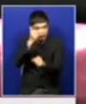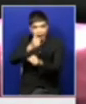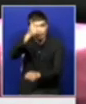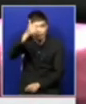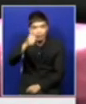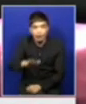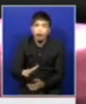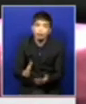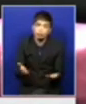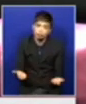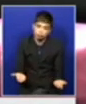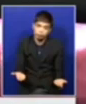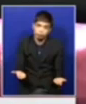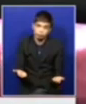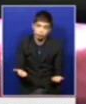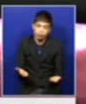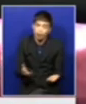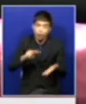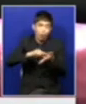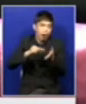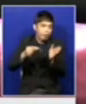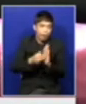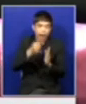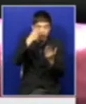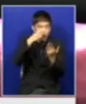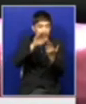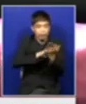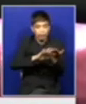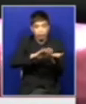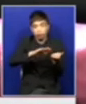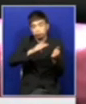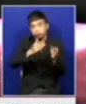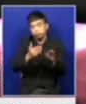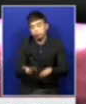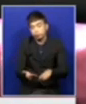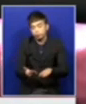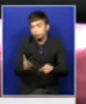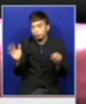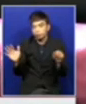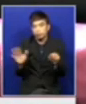ถึงการล้มละลายของประเทศอย่างสมบูรณ์แบบขอบคุณท่านประธ